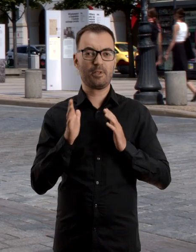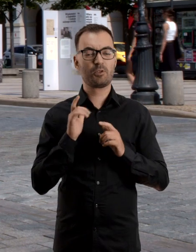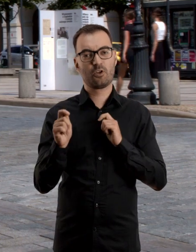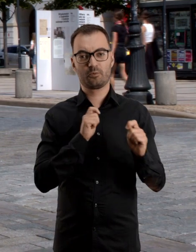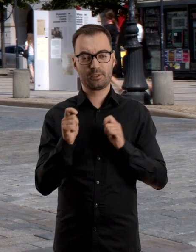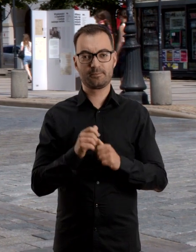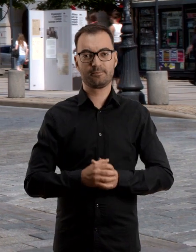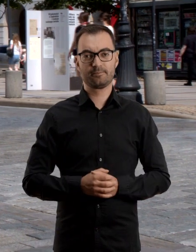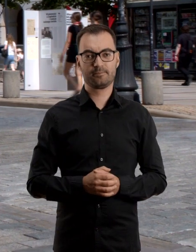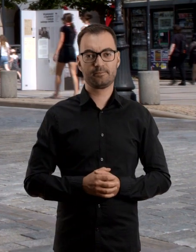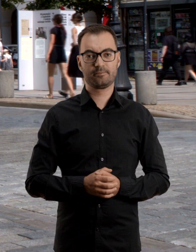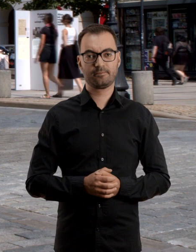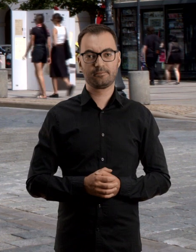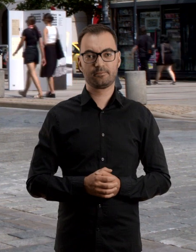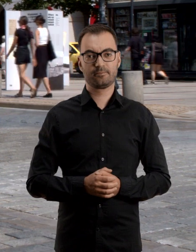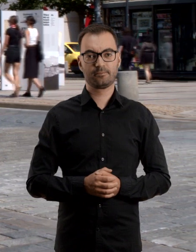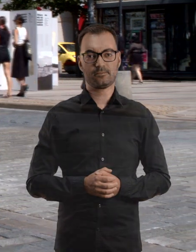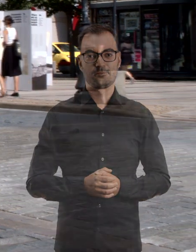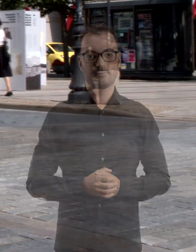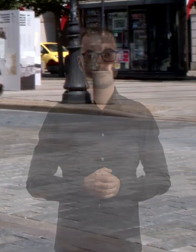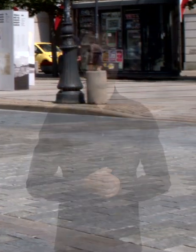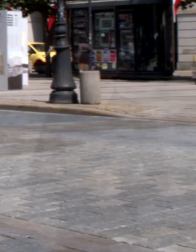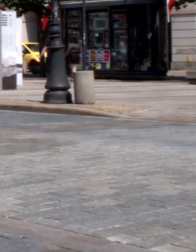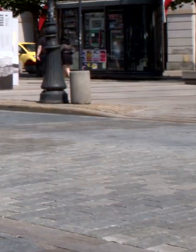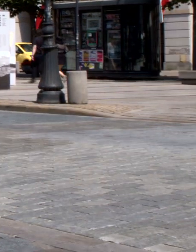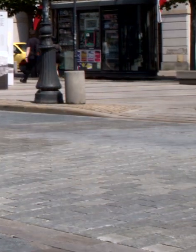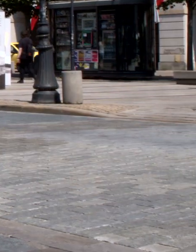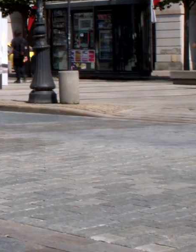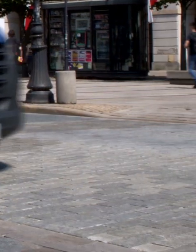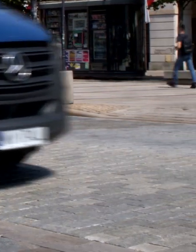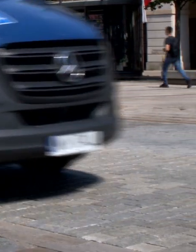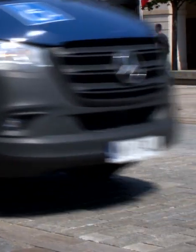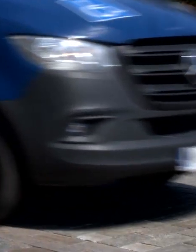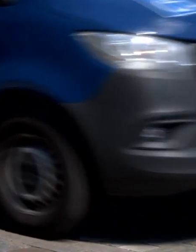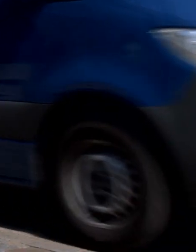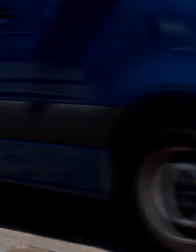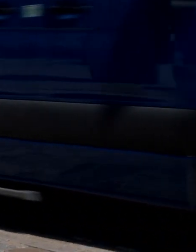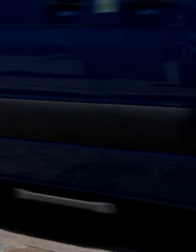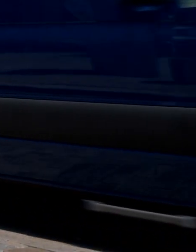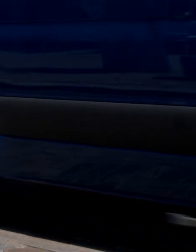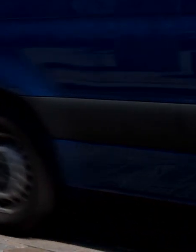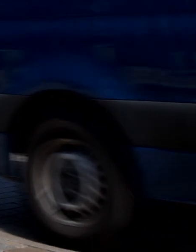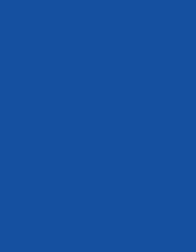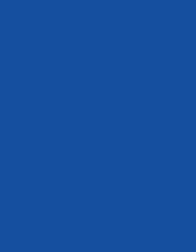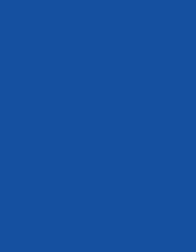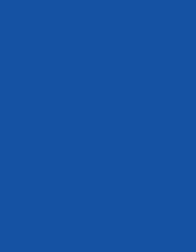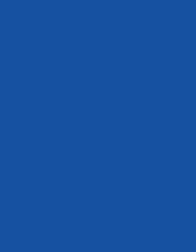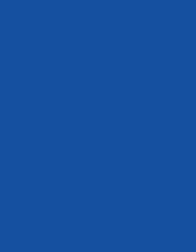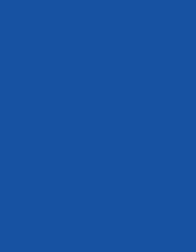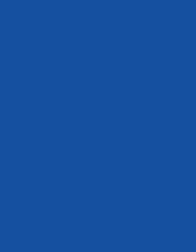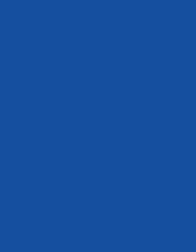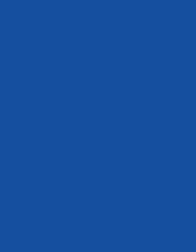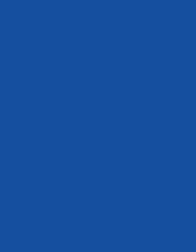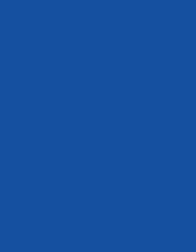transportowych. Granatowy bus z przodu i z tyłu oznaczony symbolem wózka, z logo UW na boku, jedzie